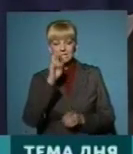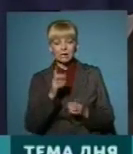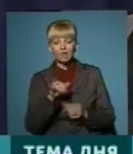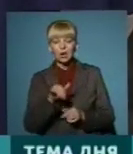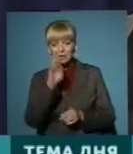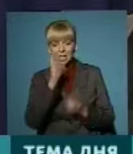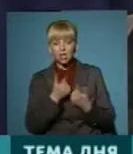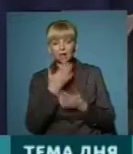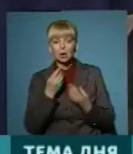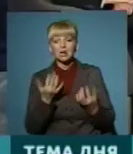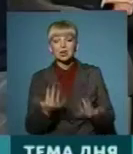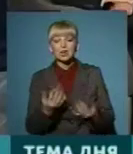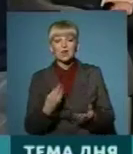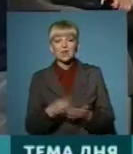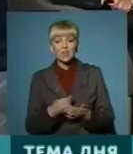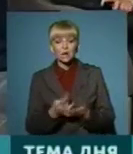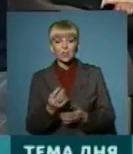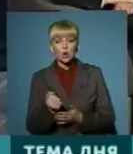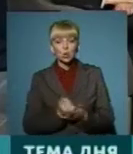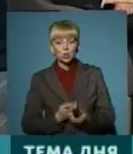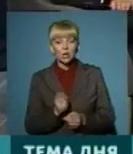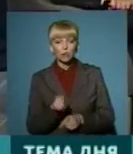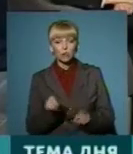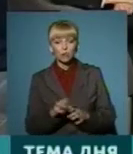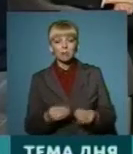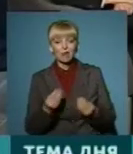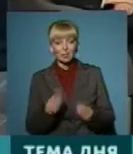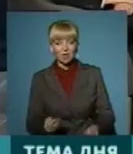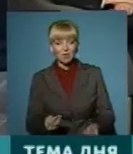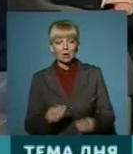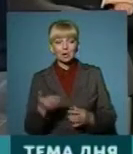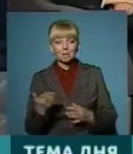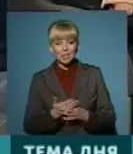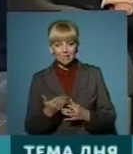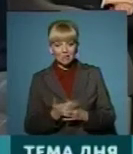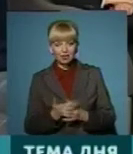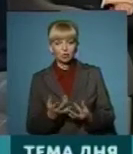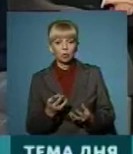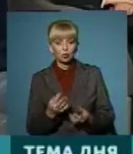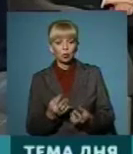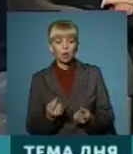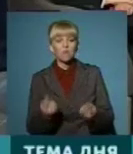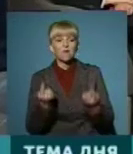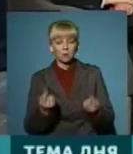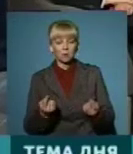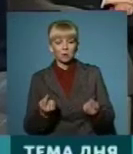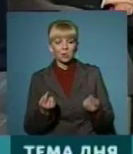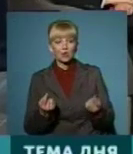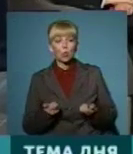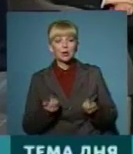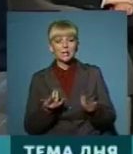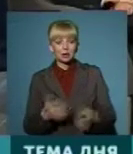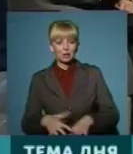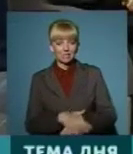стільки фінансових ресурсів для того, щоб надавати пільги, ну, великій